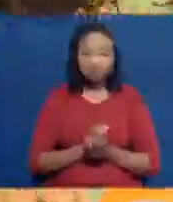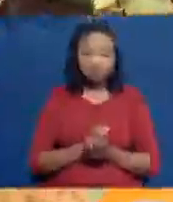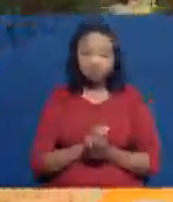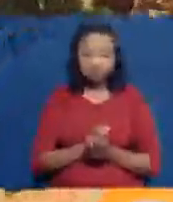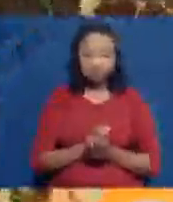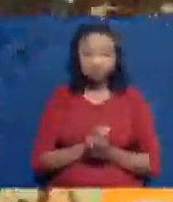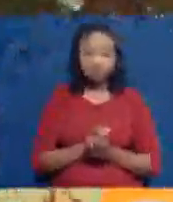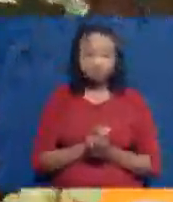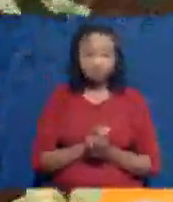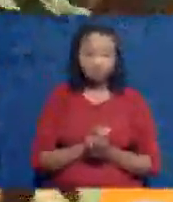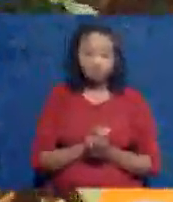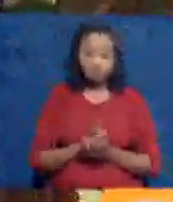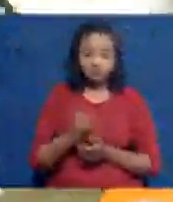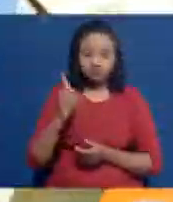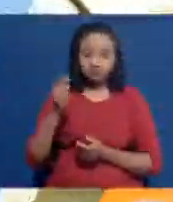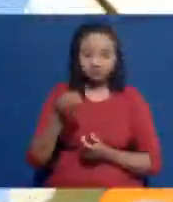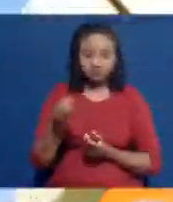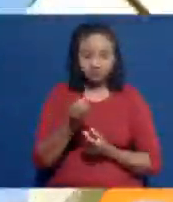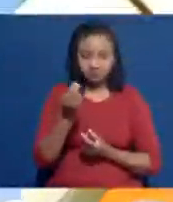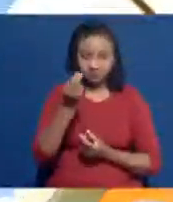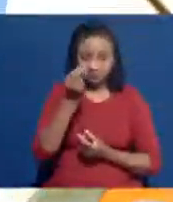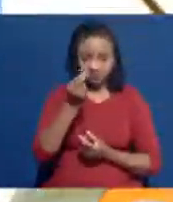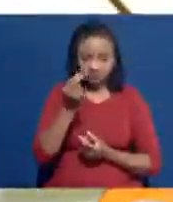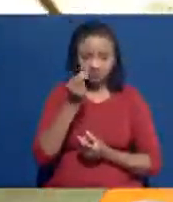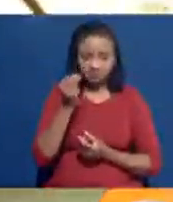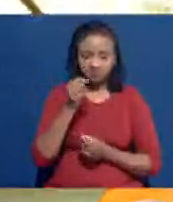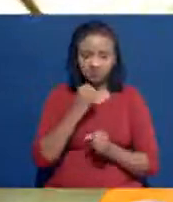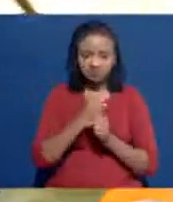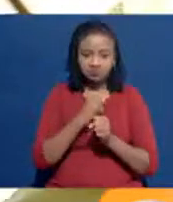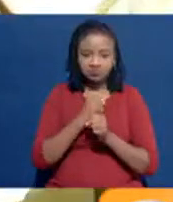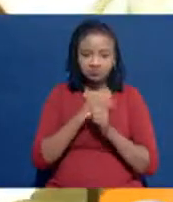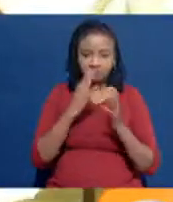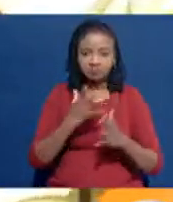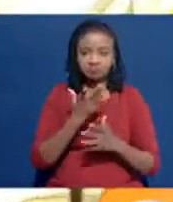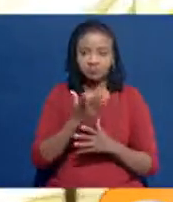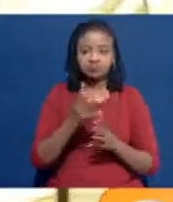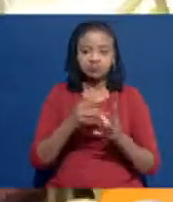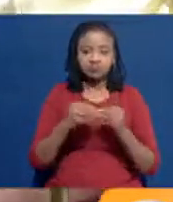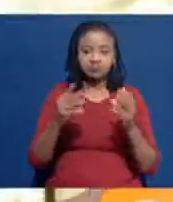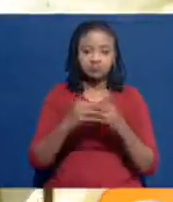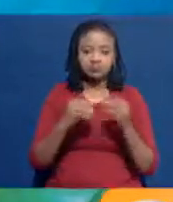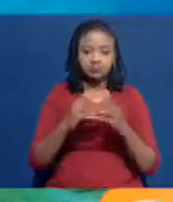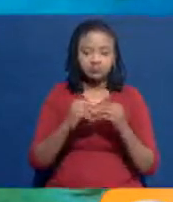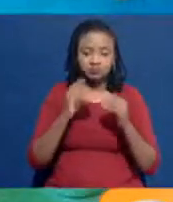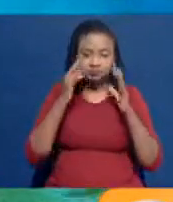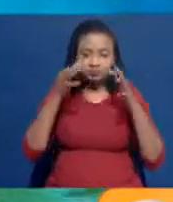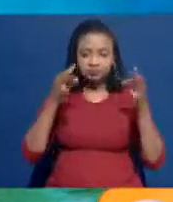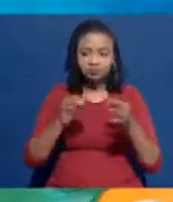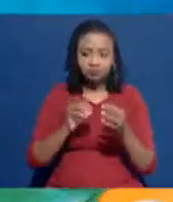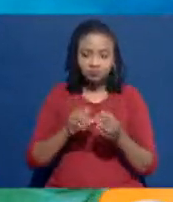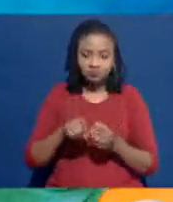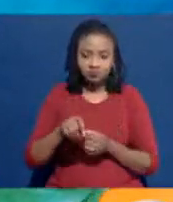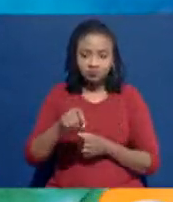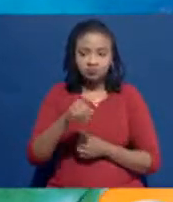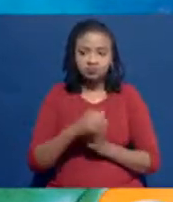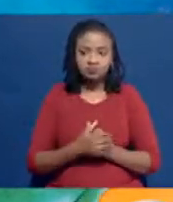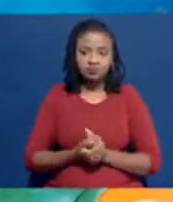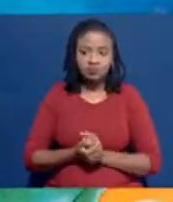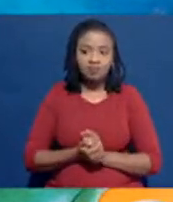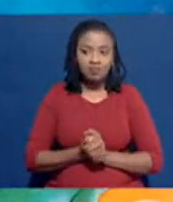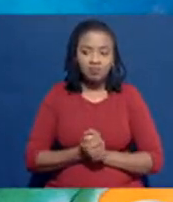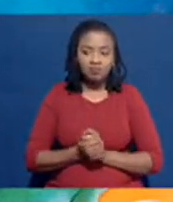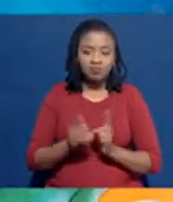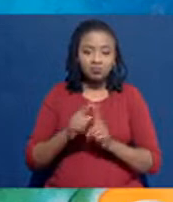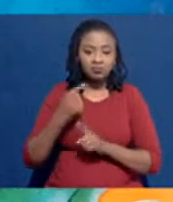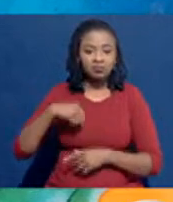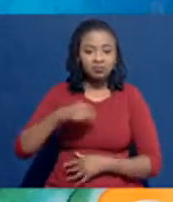Mapesa is among few cotton farmers in Busia trying their hands on the certified cotton seed variety by the government. Tumezoea